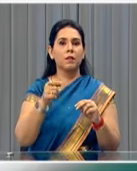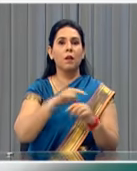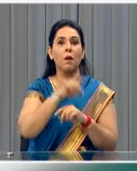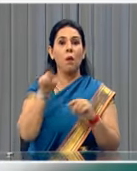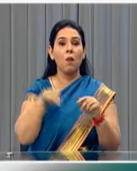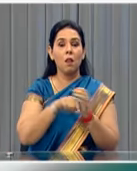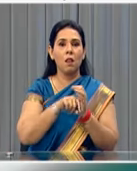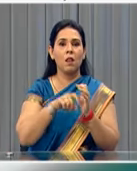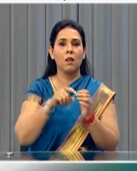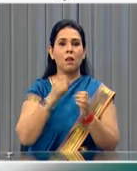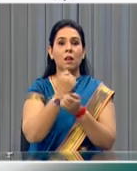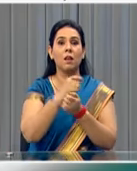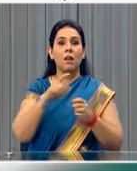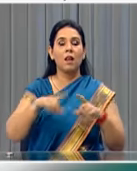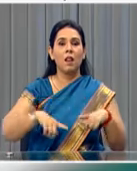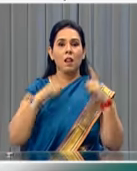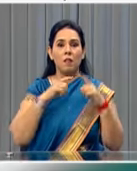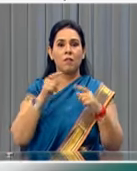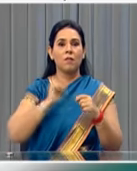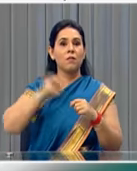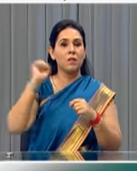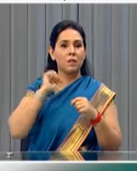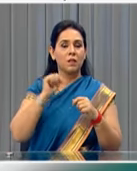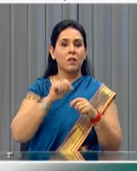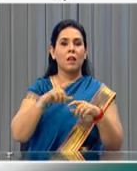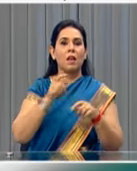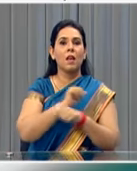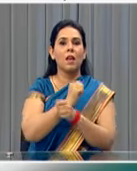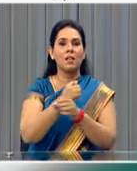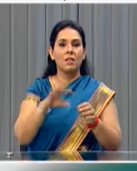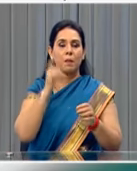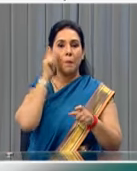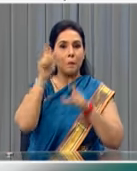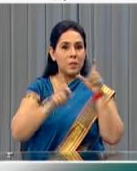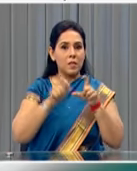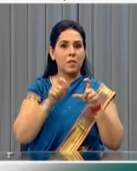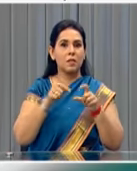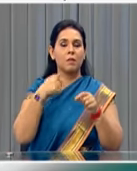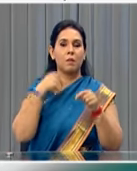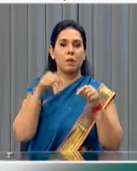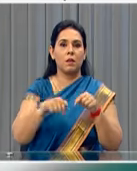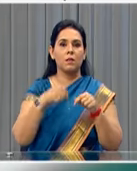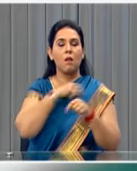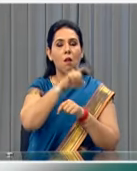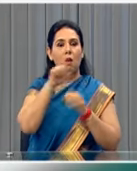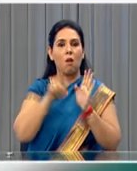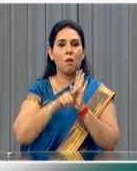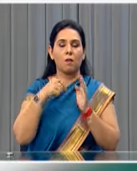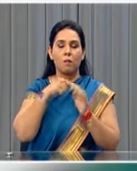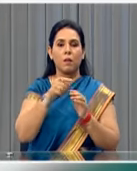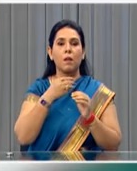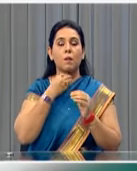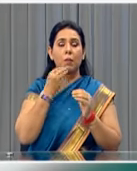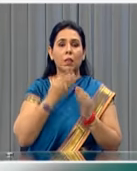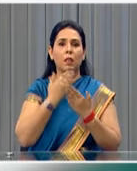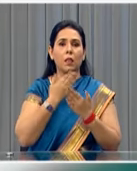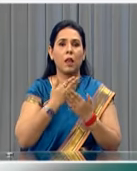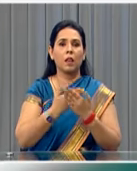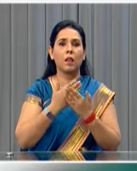के स्वातंत्र सेनानियों को मैं आज कोटि कोटि वंदन करता हूं।